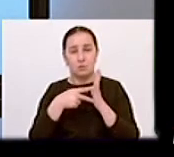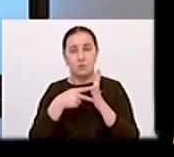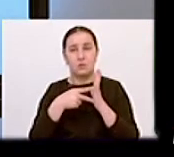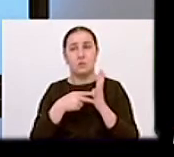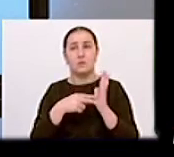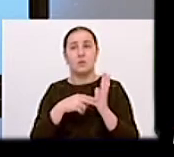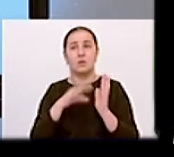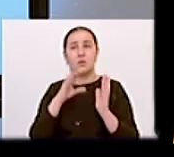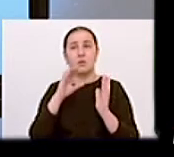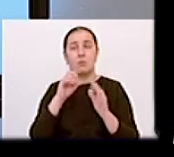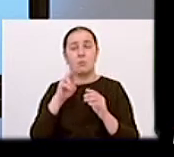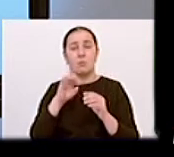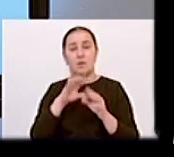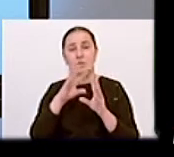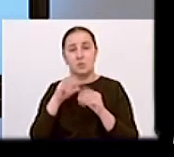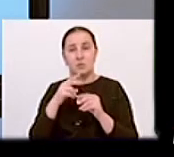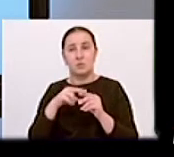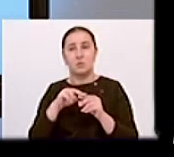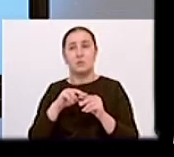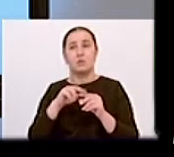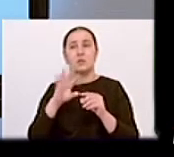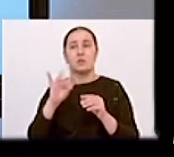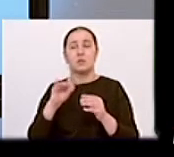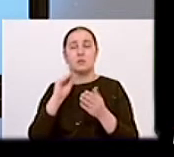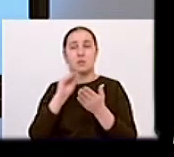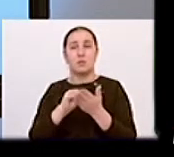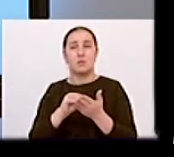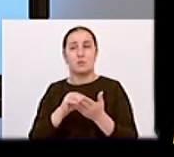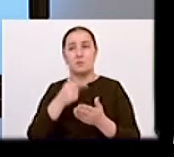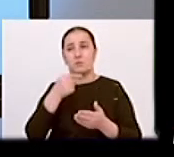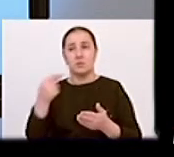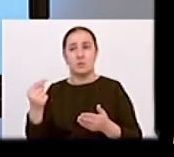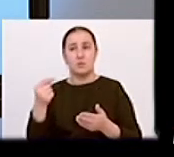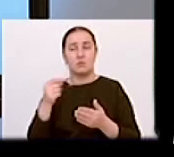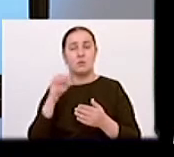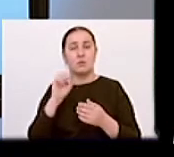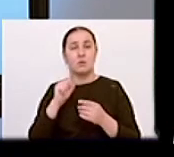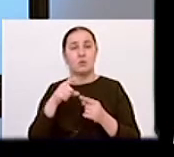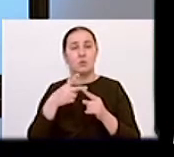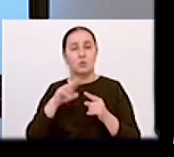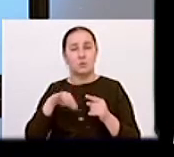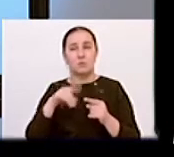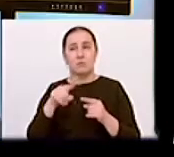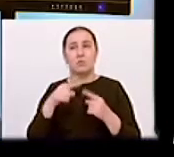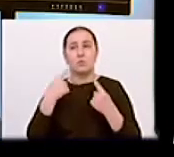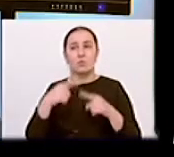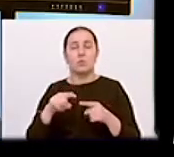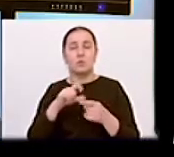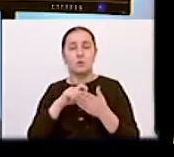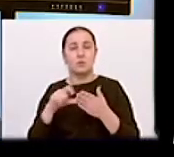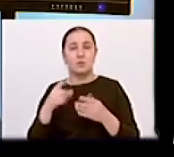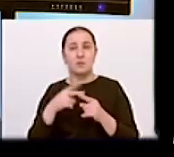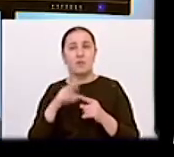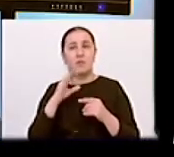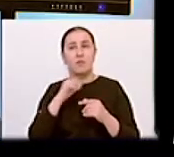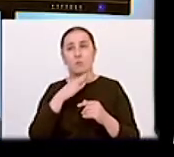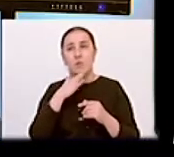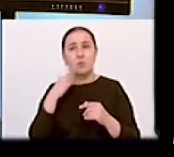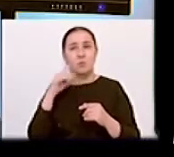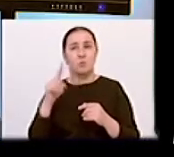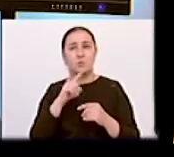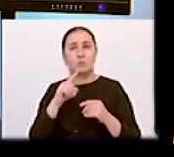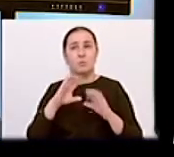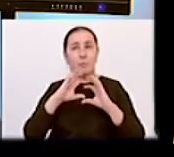двоеточие, перечисляем и ставим тире, а после него другой текст. Во многих музеях